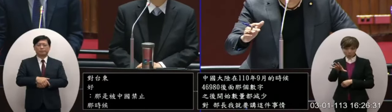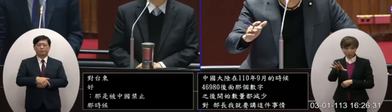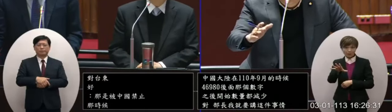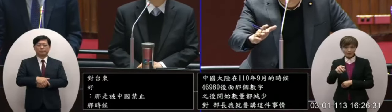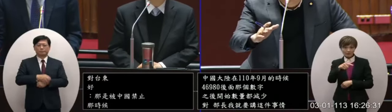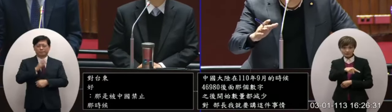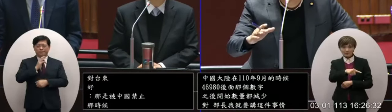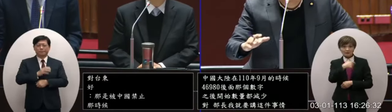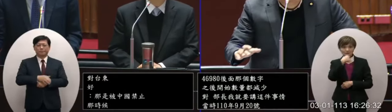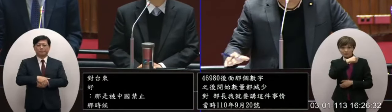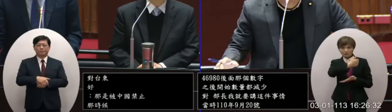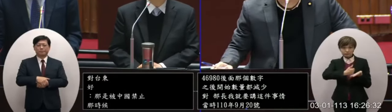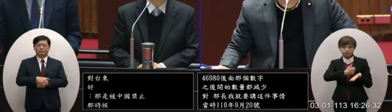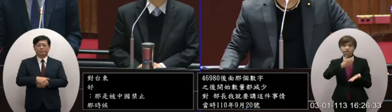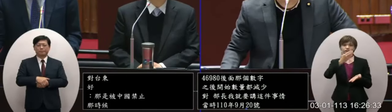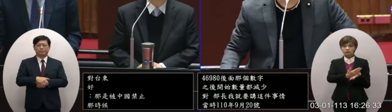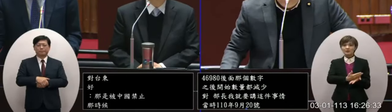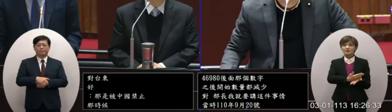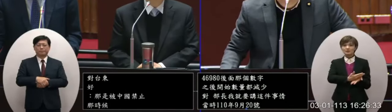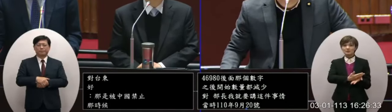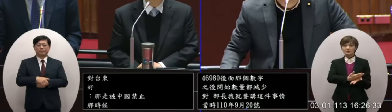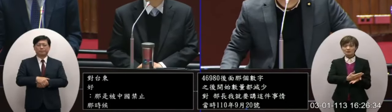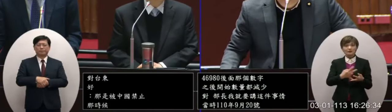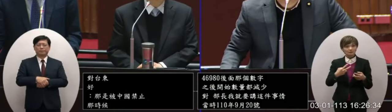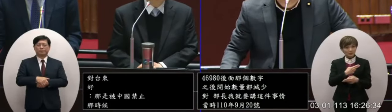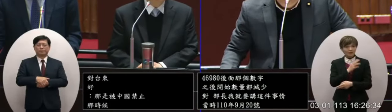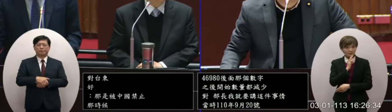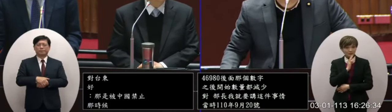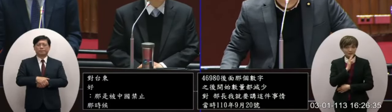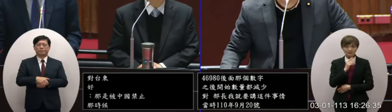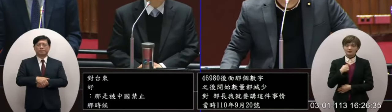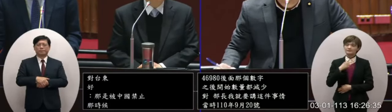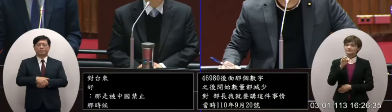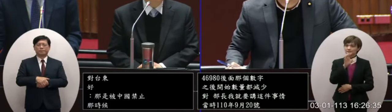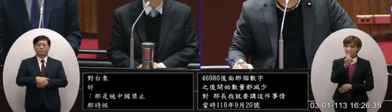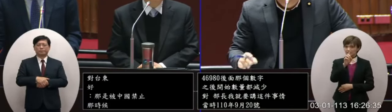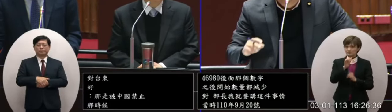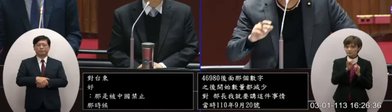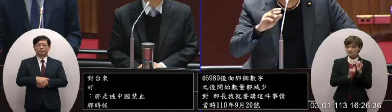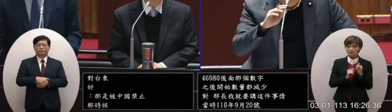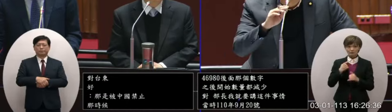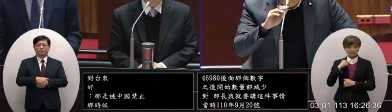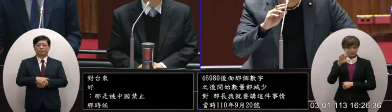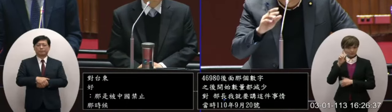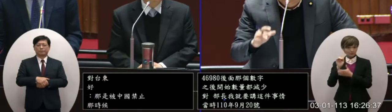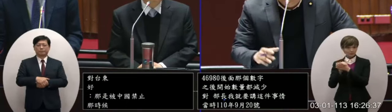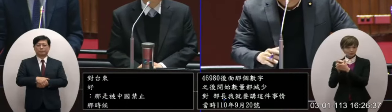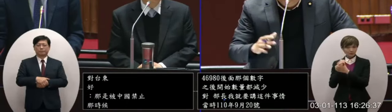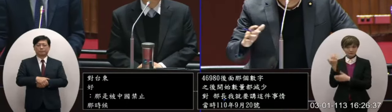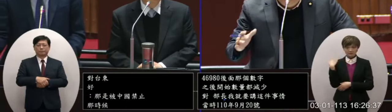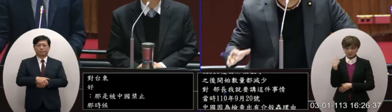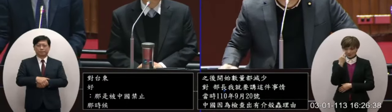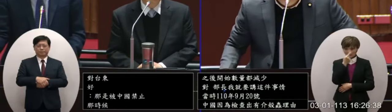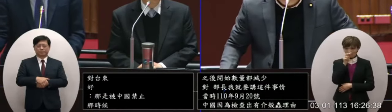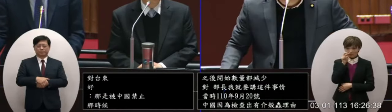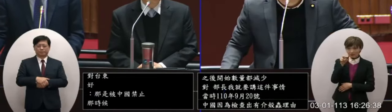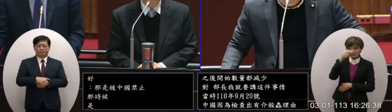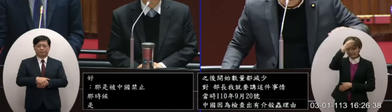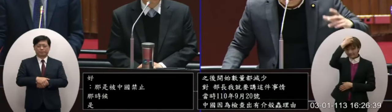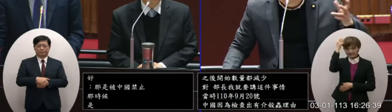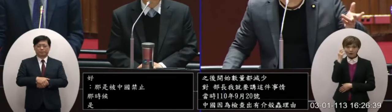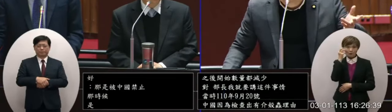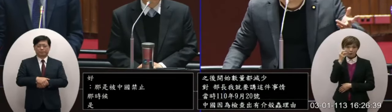嘛。 是， 我跟部长分享一个故事，然后我一个朋友哦，当年因为看到世家产业好，